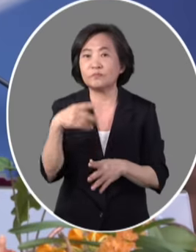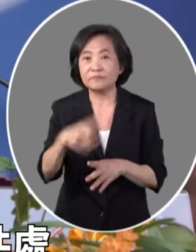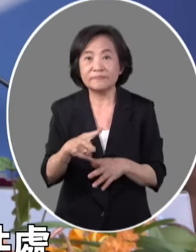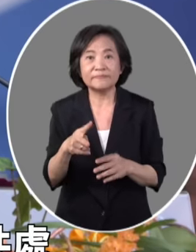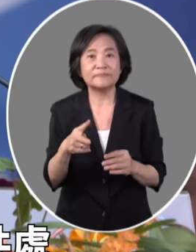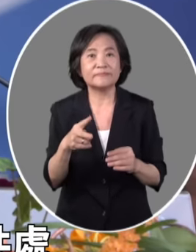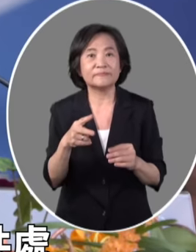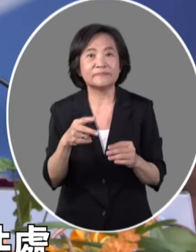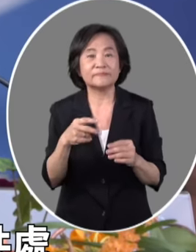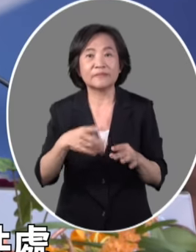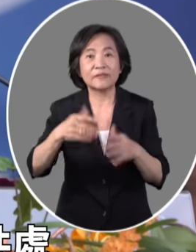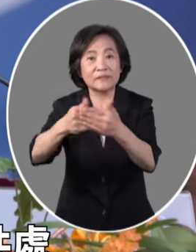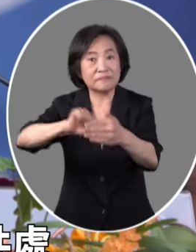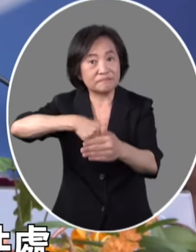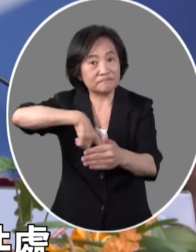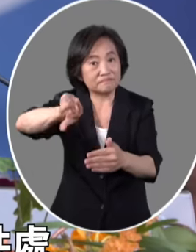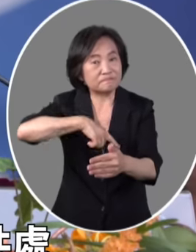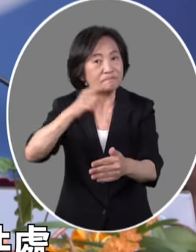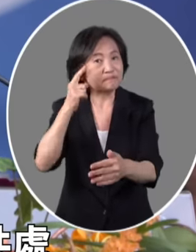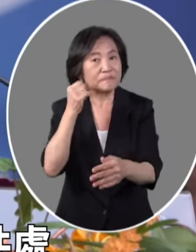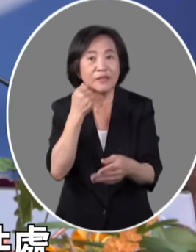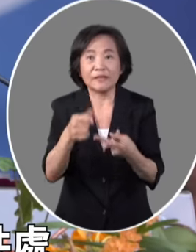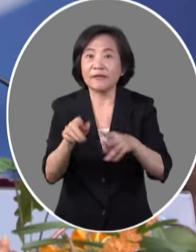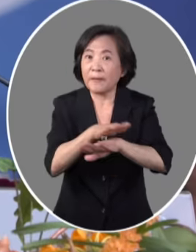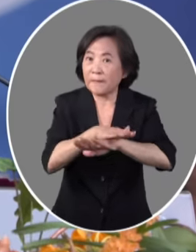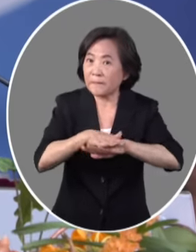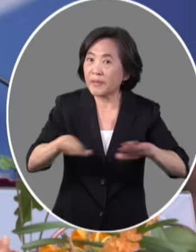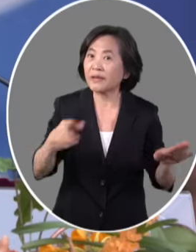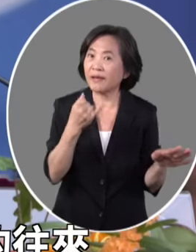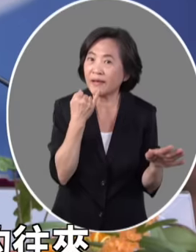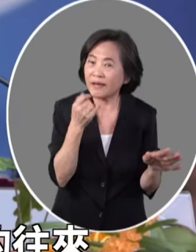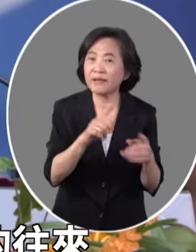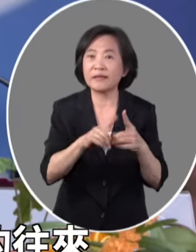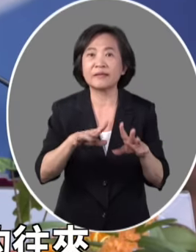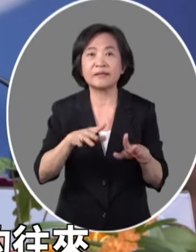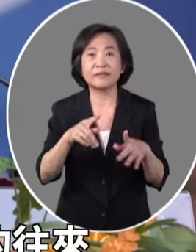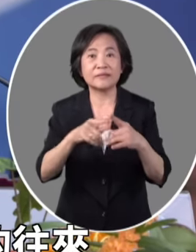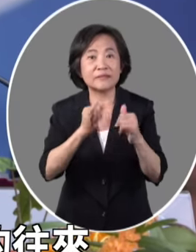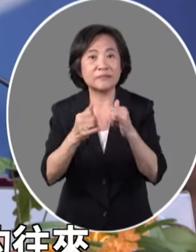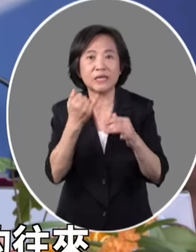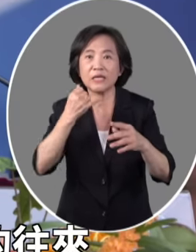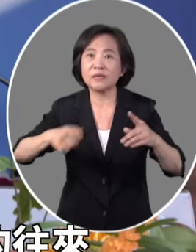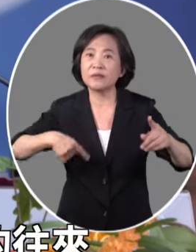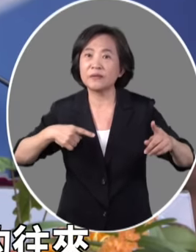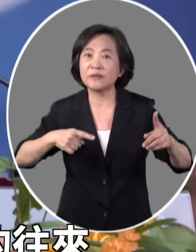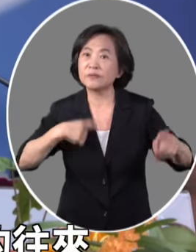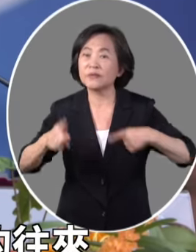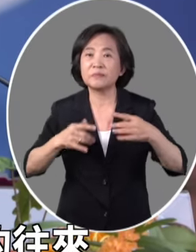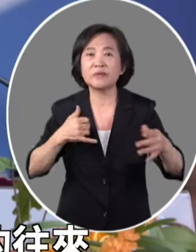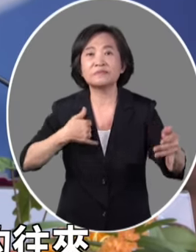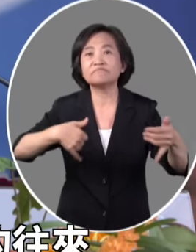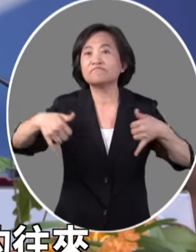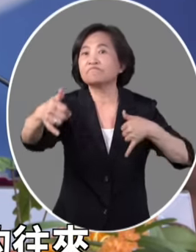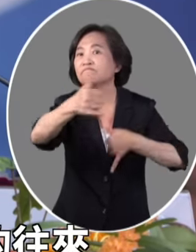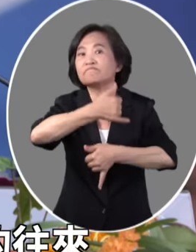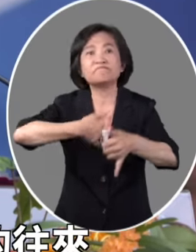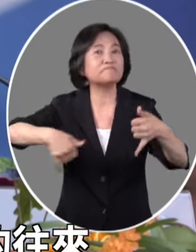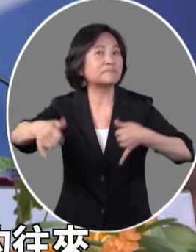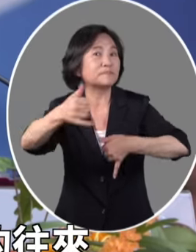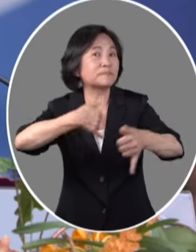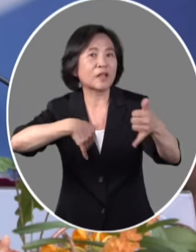时寻求两岸之间可以和平共处，人民之间可以自由而无拘束、无负担的